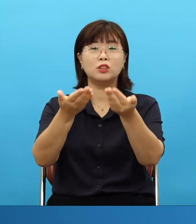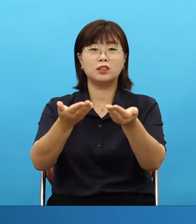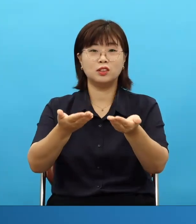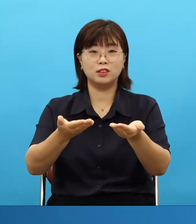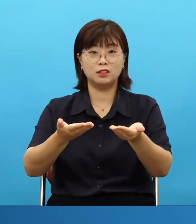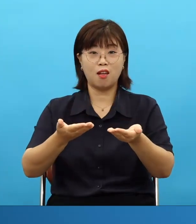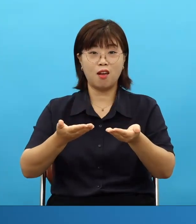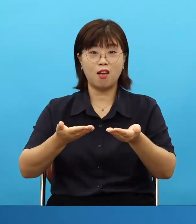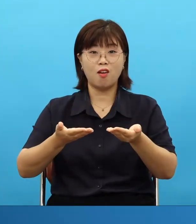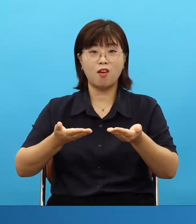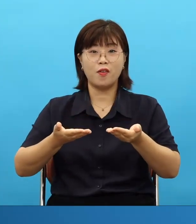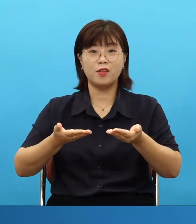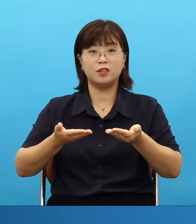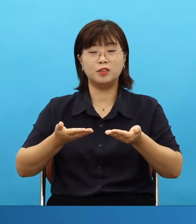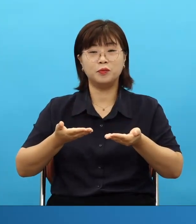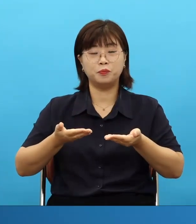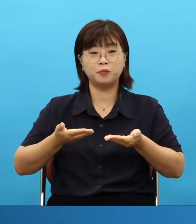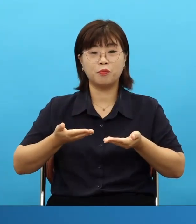채워주시네.